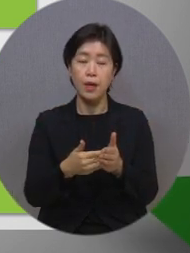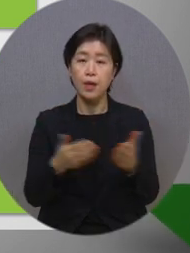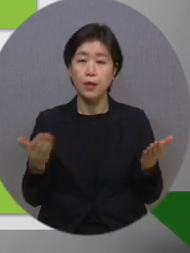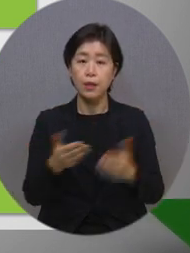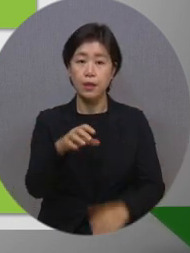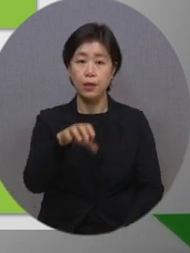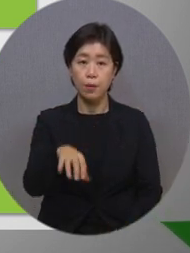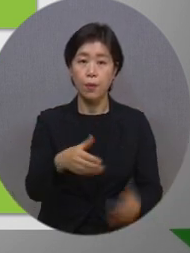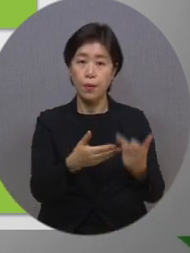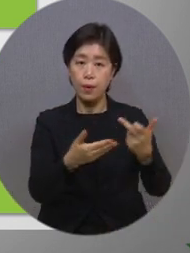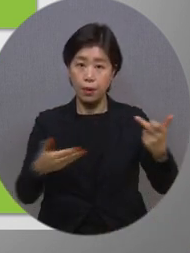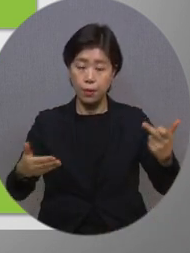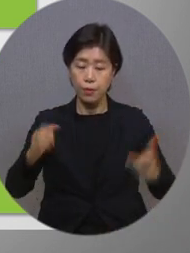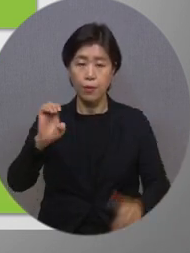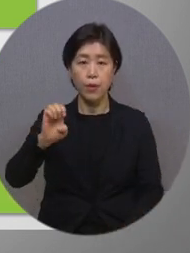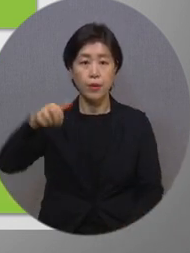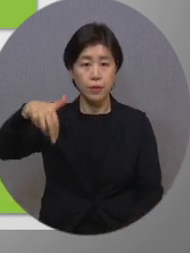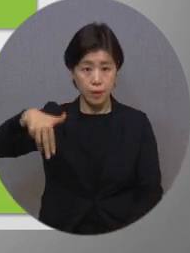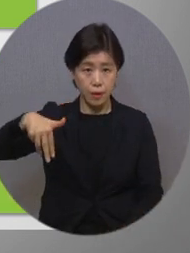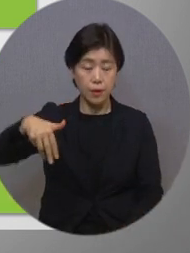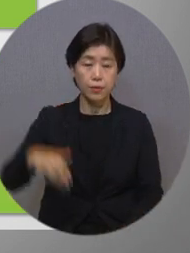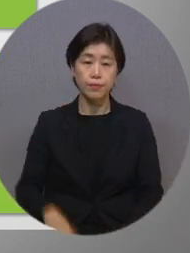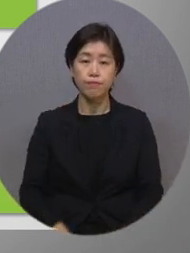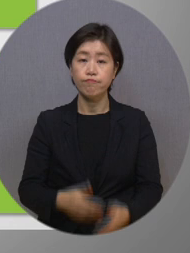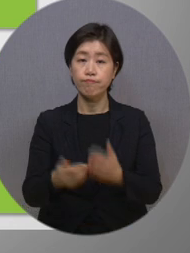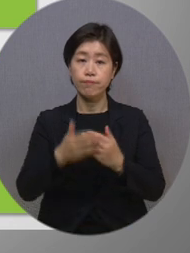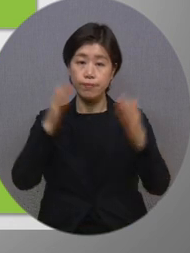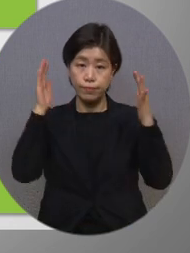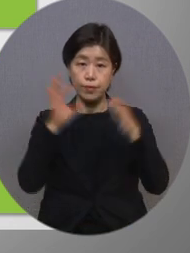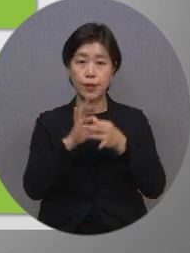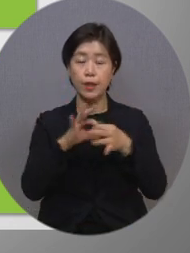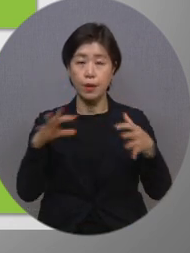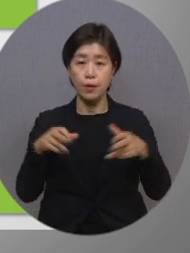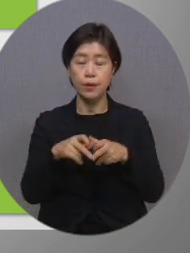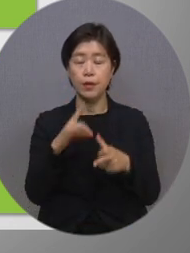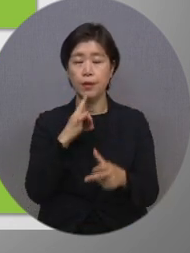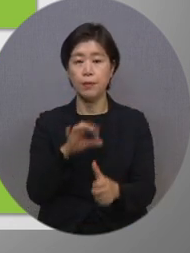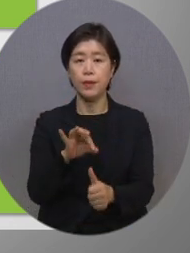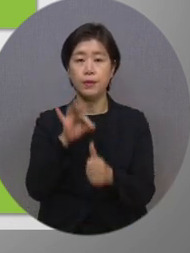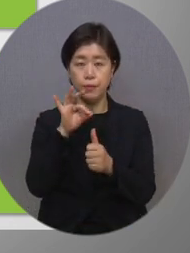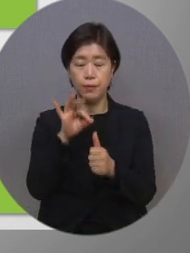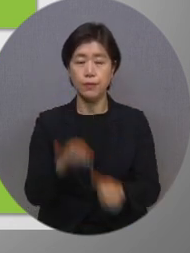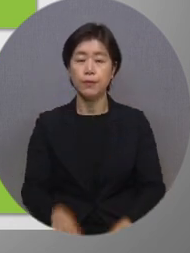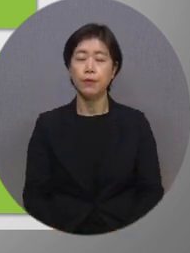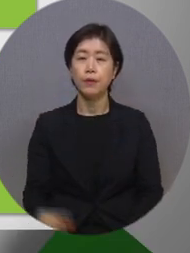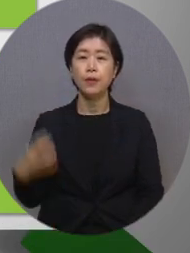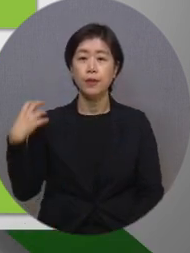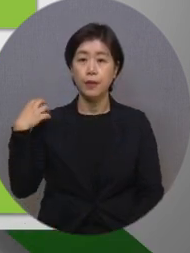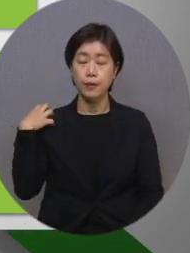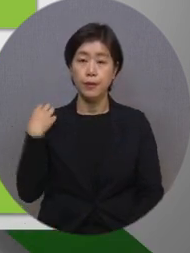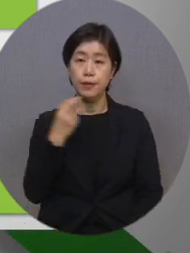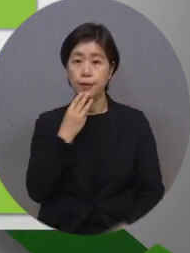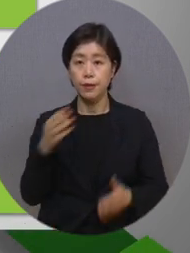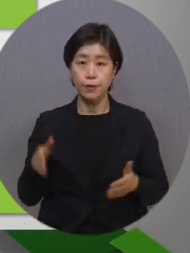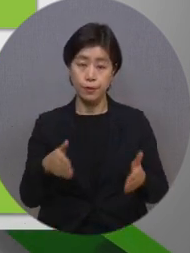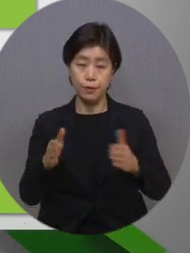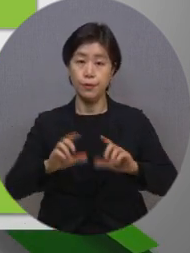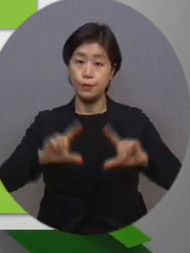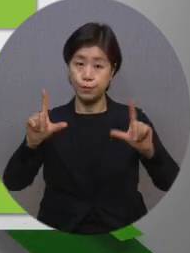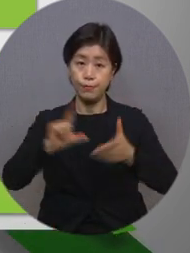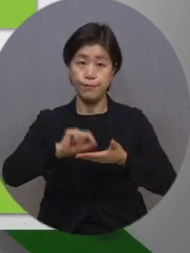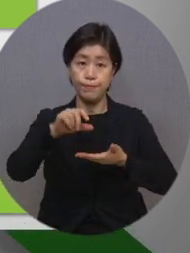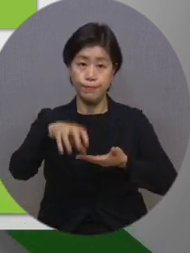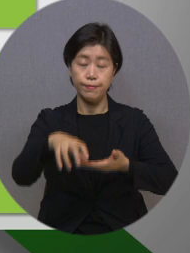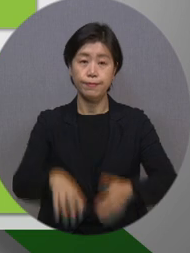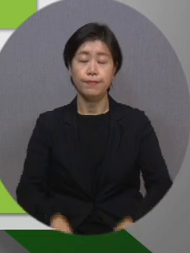강원도 평창군입니다. 경력과 학력은 무관하며 장애인만 채용합니다. 담당 지사는 경기